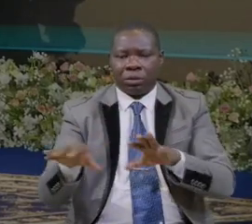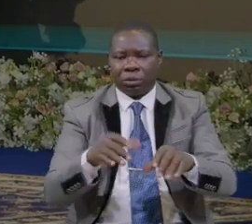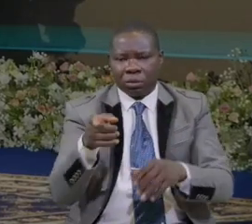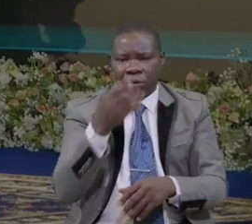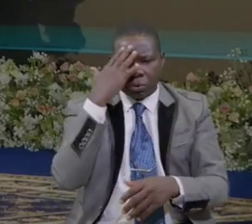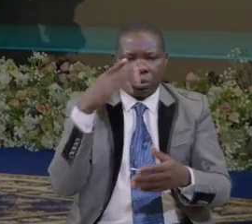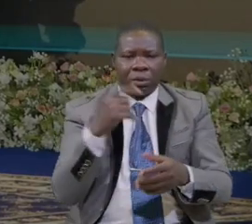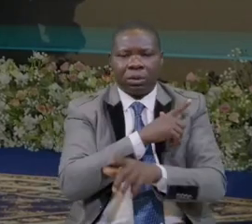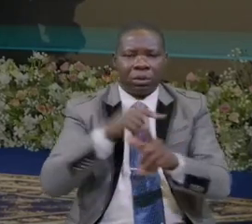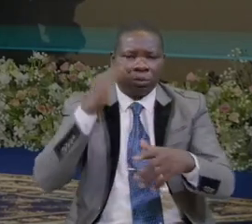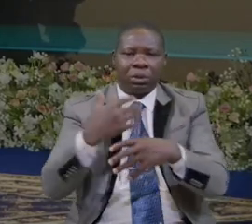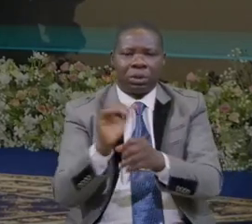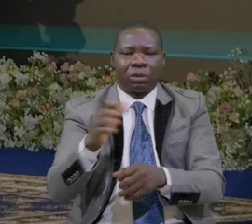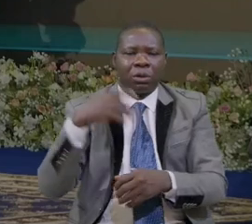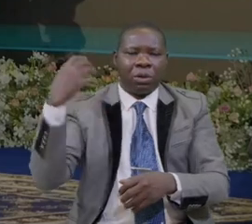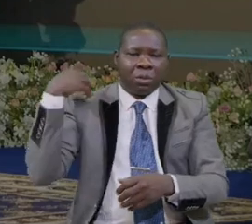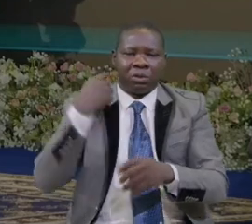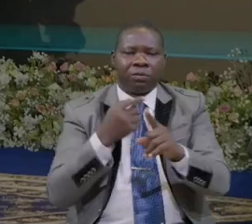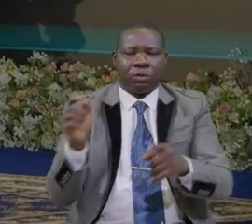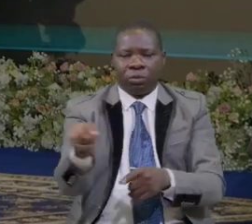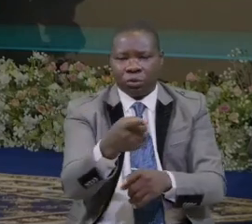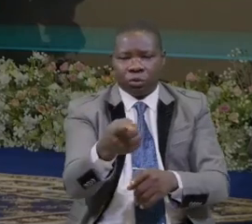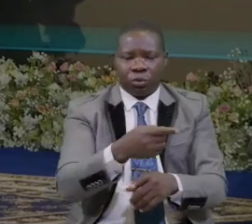L'Éternel va ôter ton maître de dessus ta